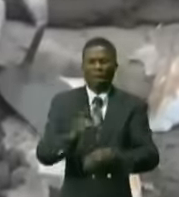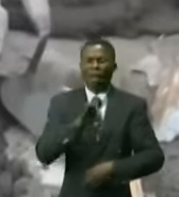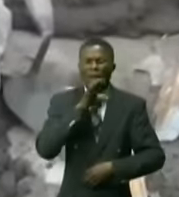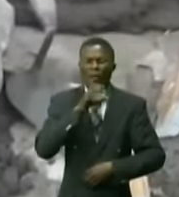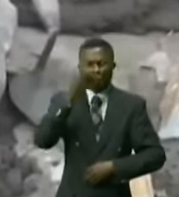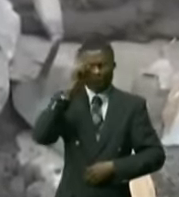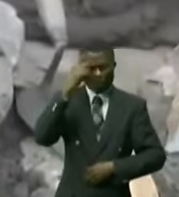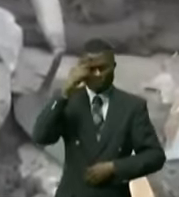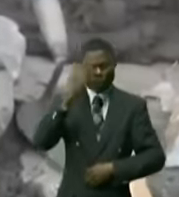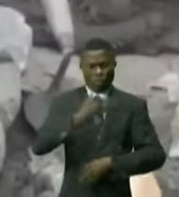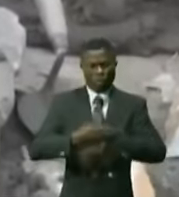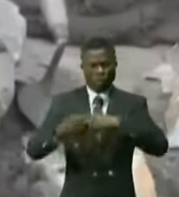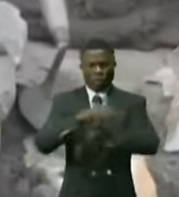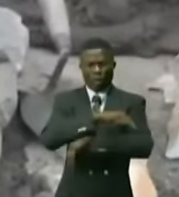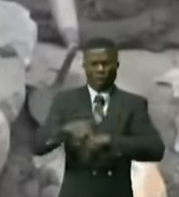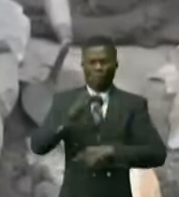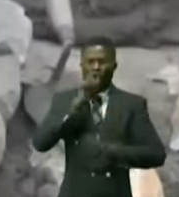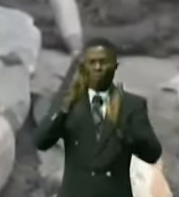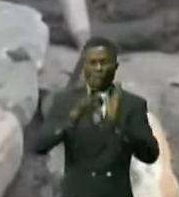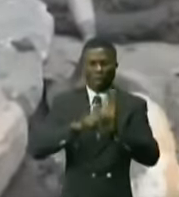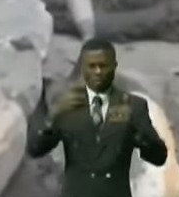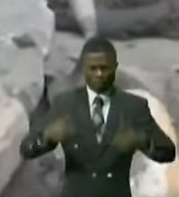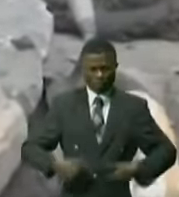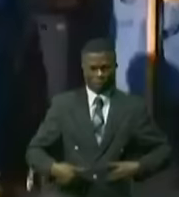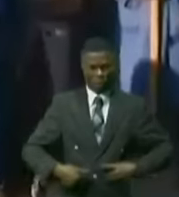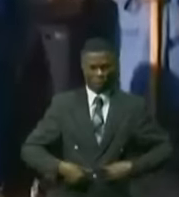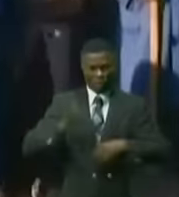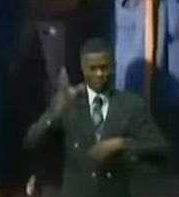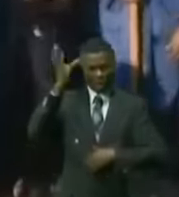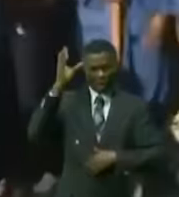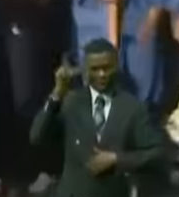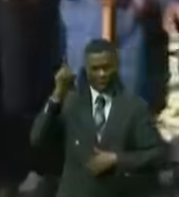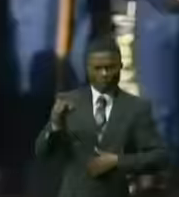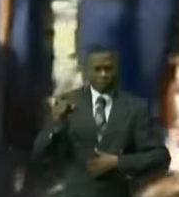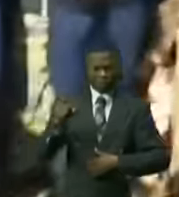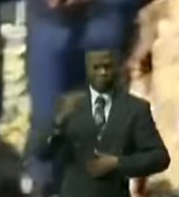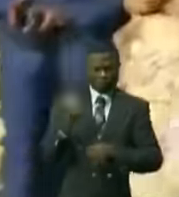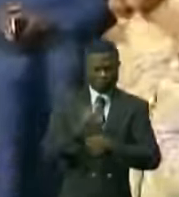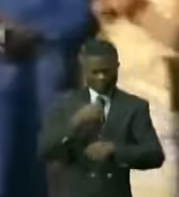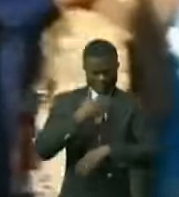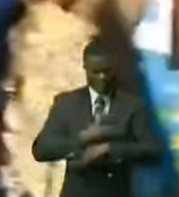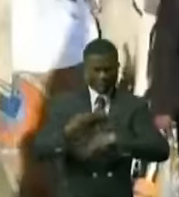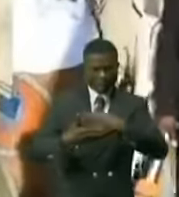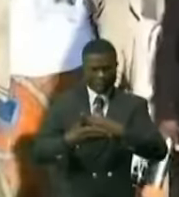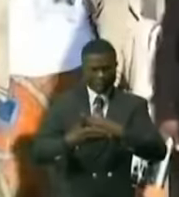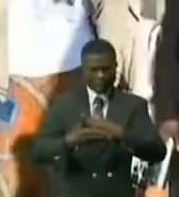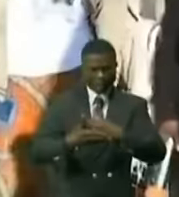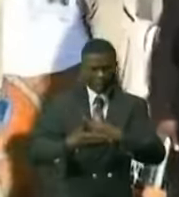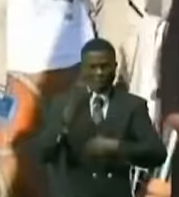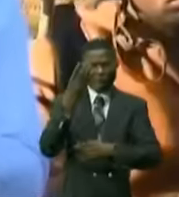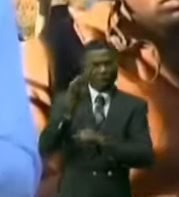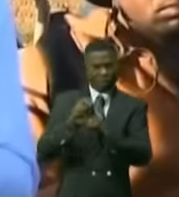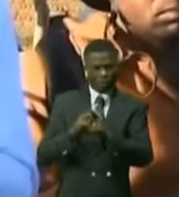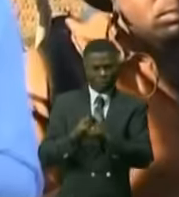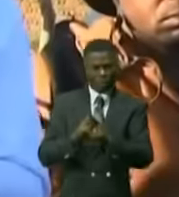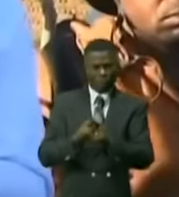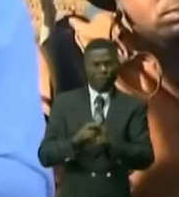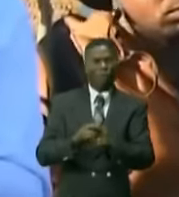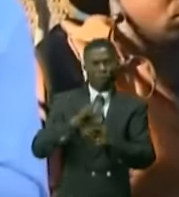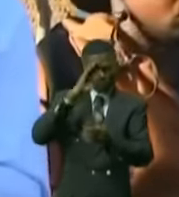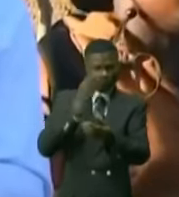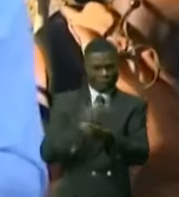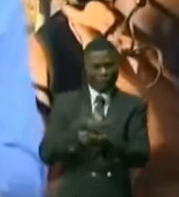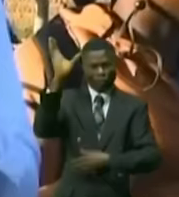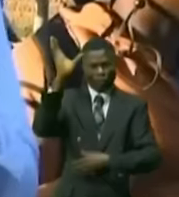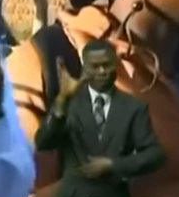pierre pour la construction du bureau du Parlement des jeunes de cette cité. Les travaux de construction vont s'étendre sur une durée de 4 mois. Ce fils du terroir